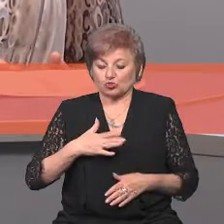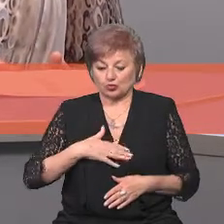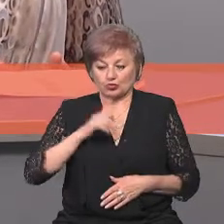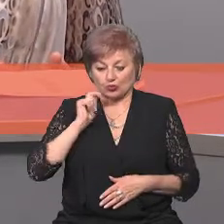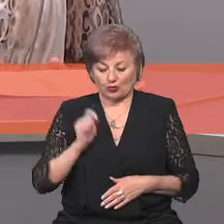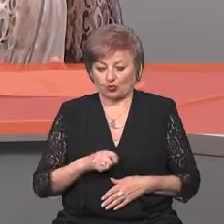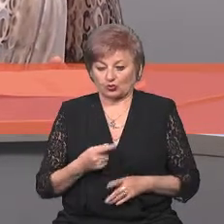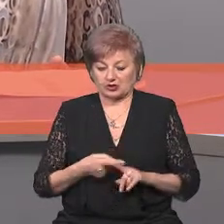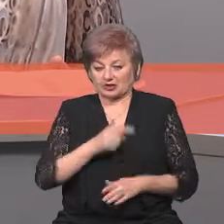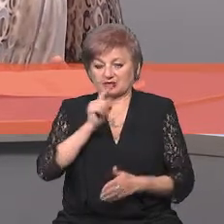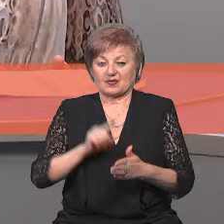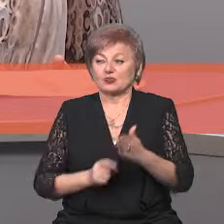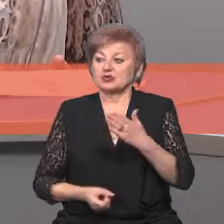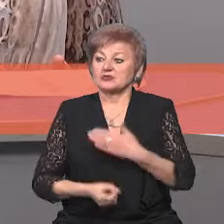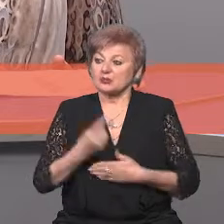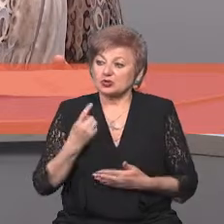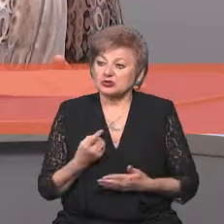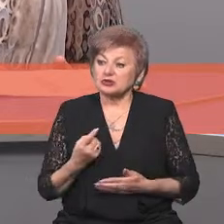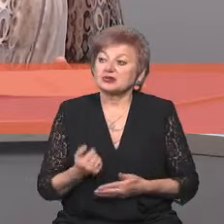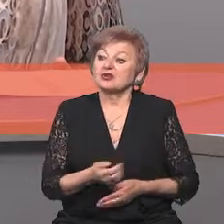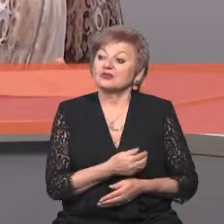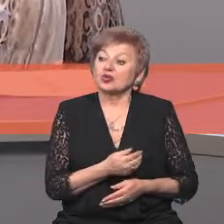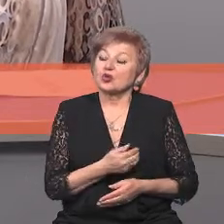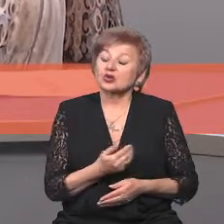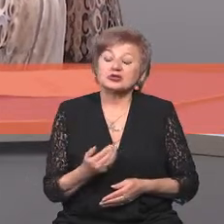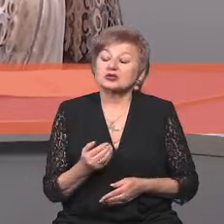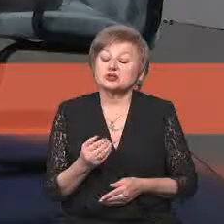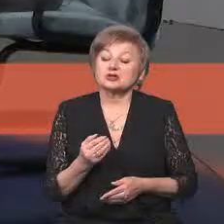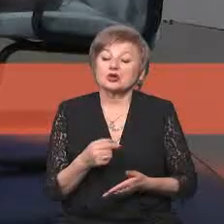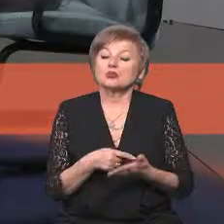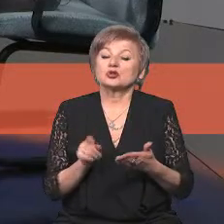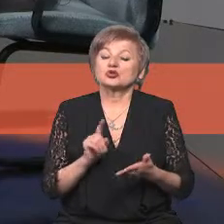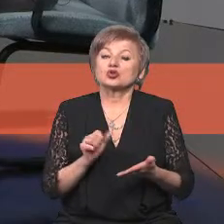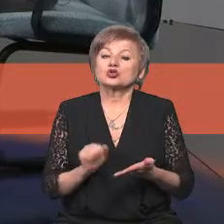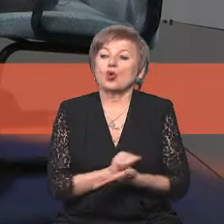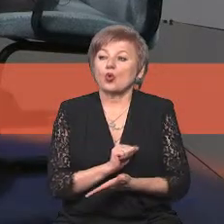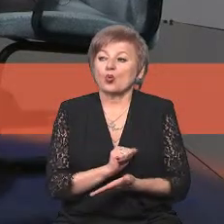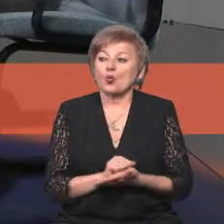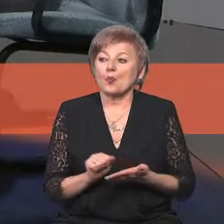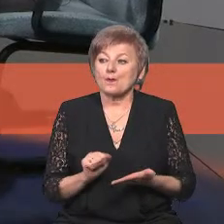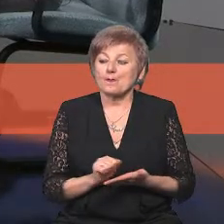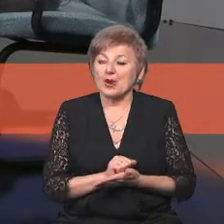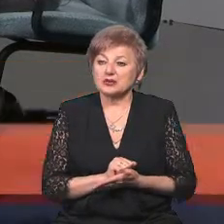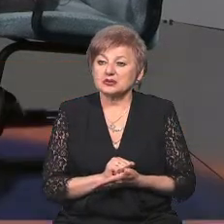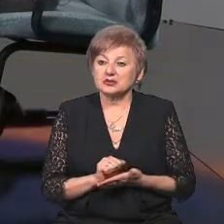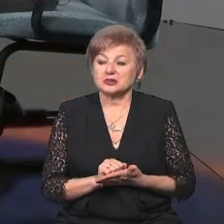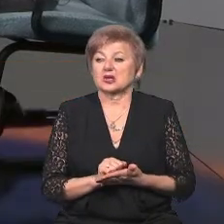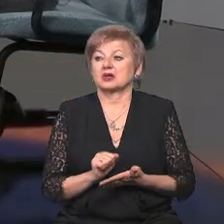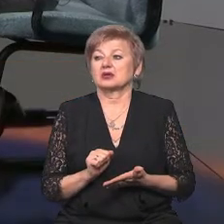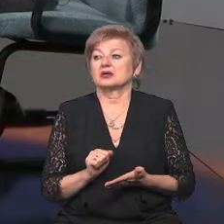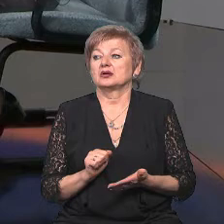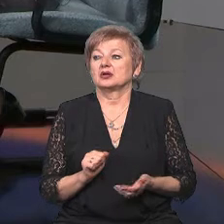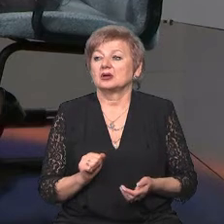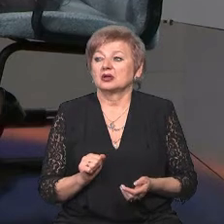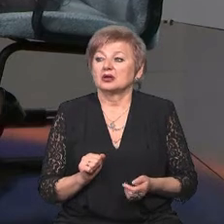це питання виникає? Ну, от я просто хотіла зазначити, от щодо документів. Ми просто зверталися до прес-служби Міністерства освіти та